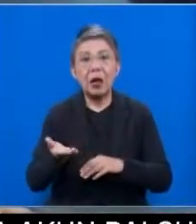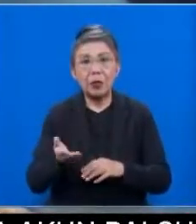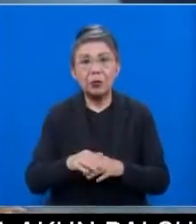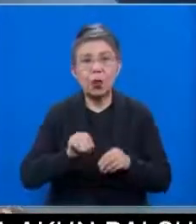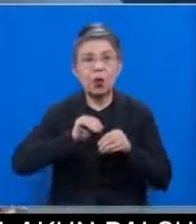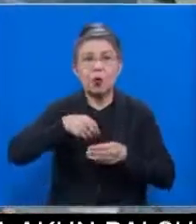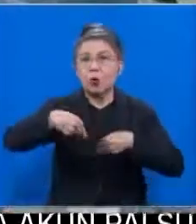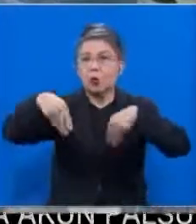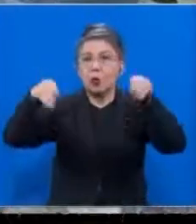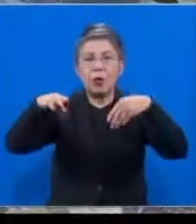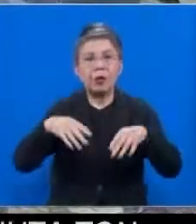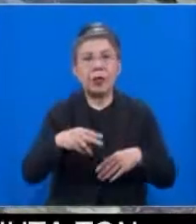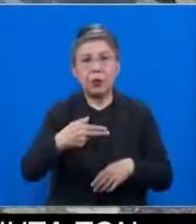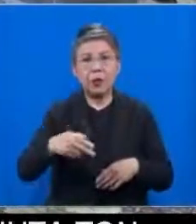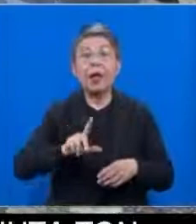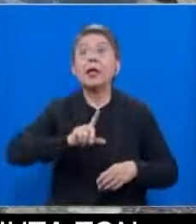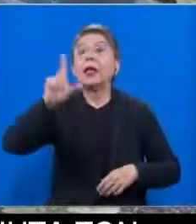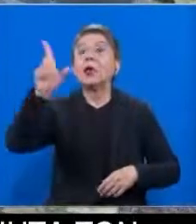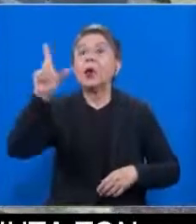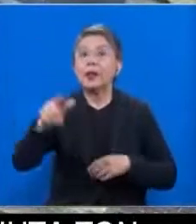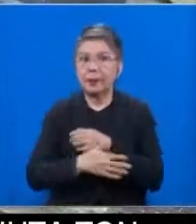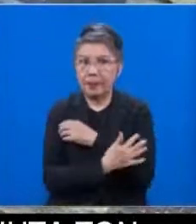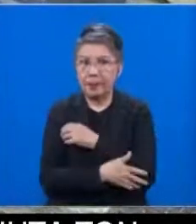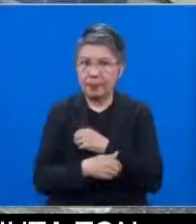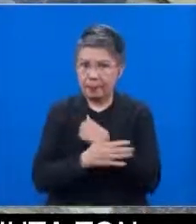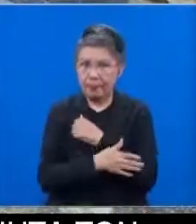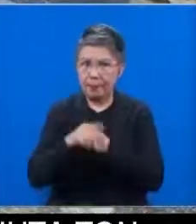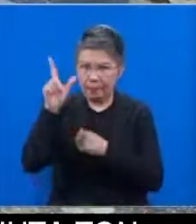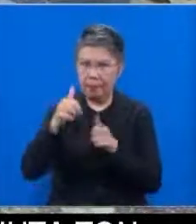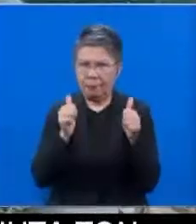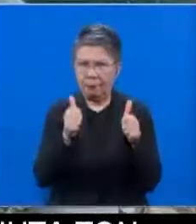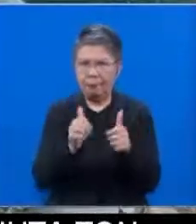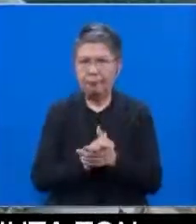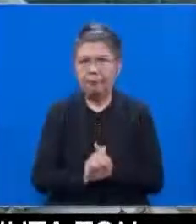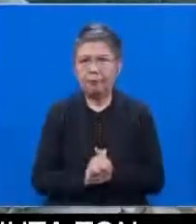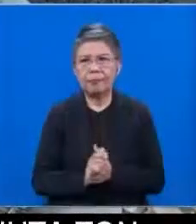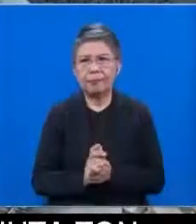ke seluruh wilayah di Indonesia dan luar negeri. Tim Liputan, CNN Indonesia.